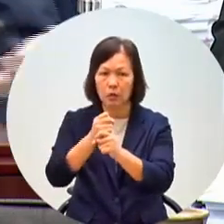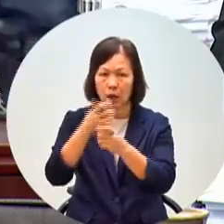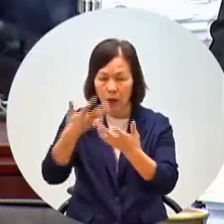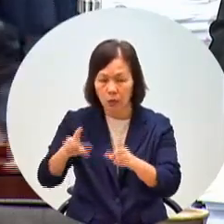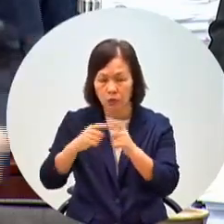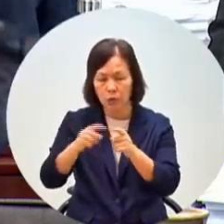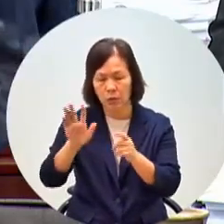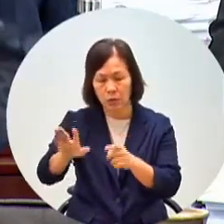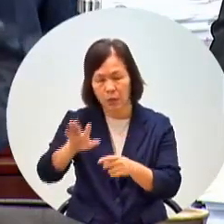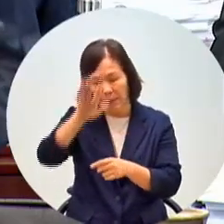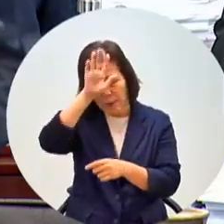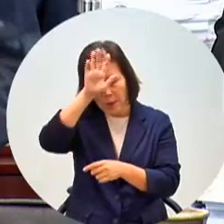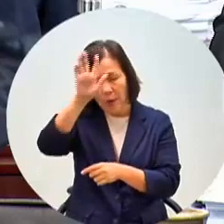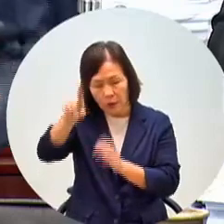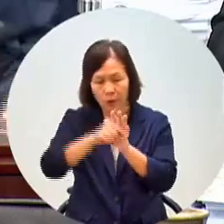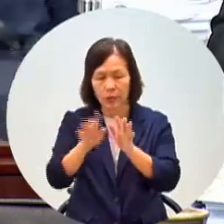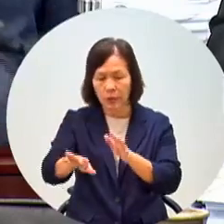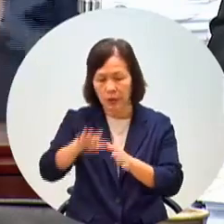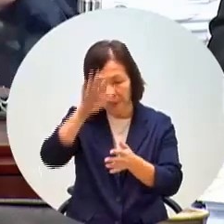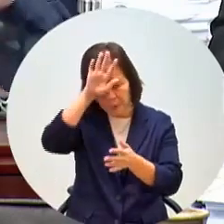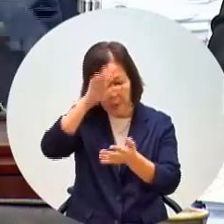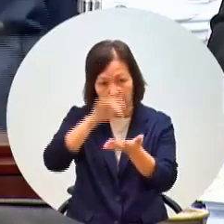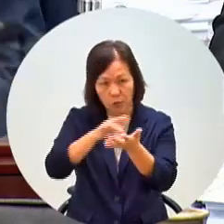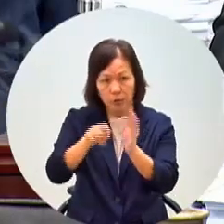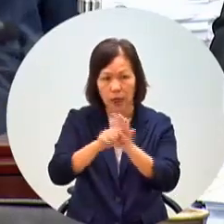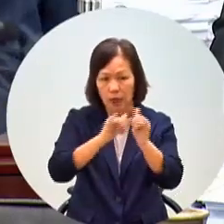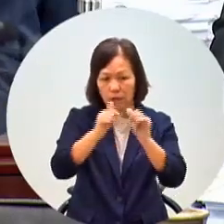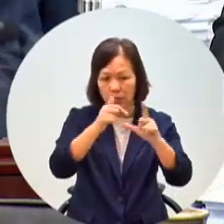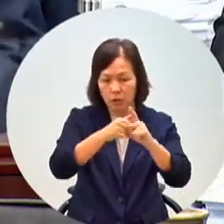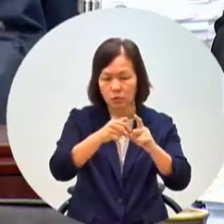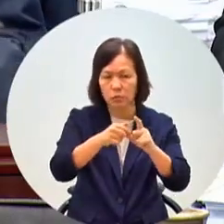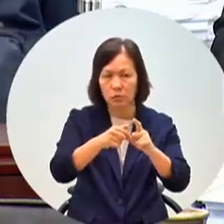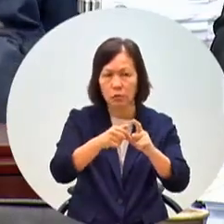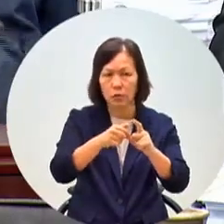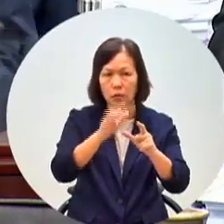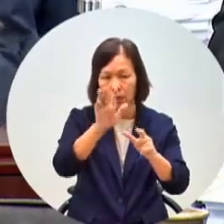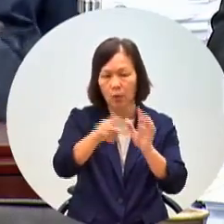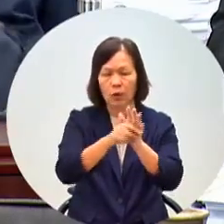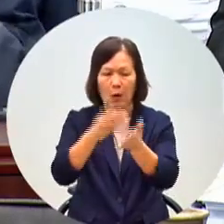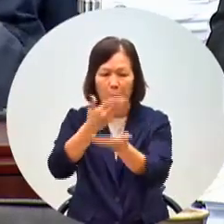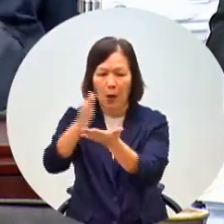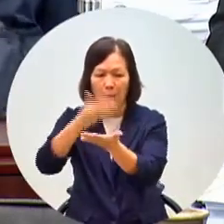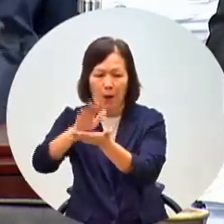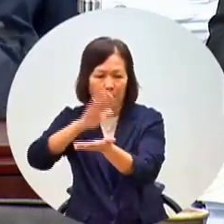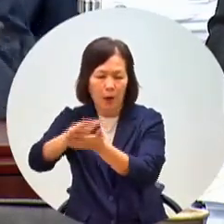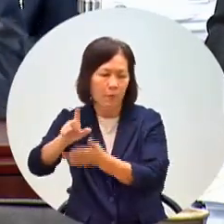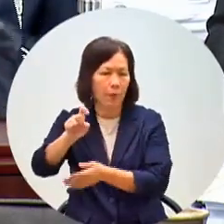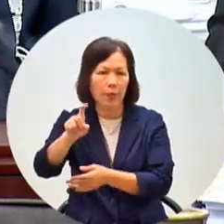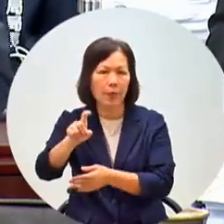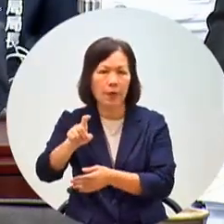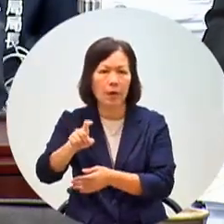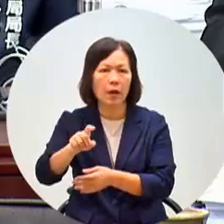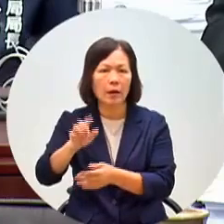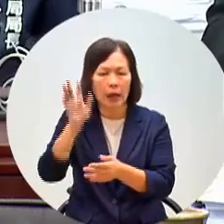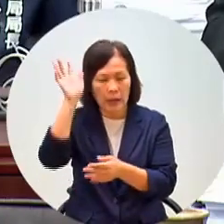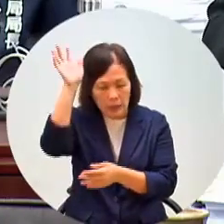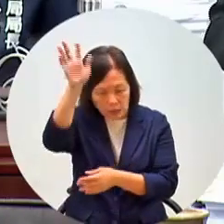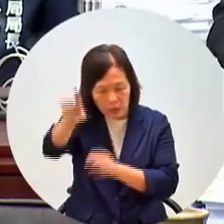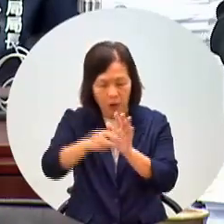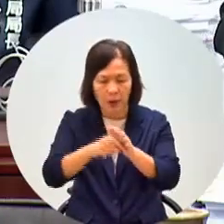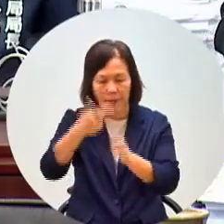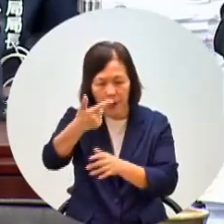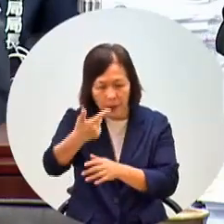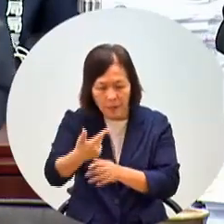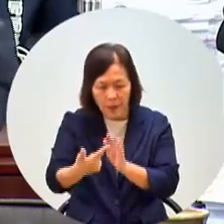个病毒已经在我们的社区，你要把它清零是不可能。所以我们要未来迈向逐渐的